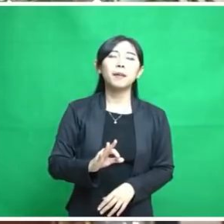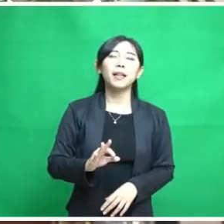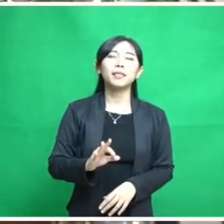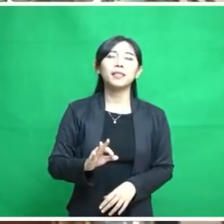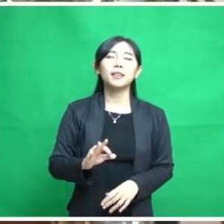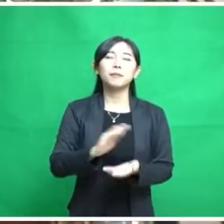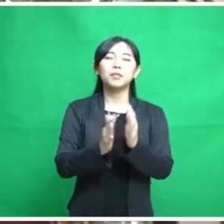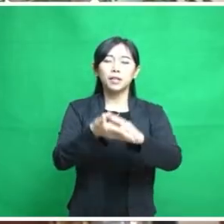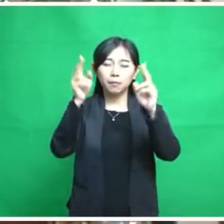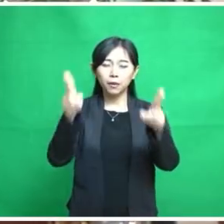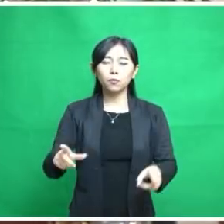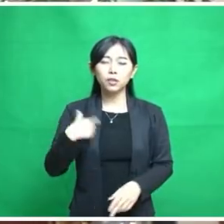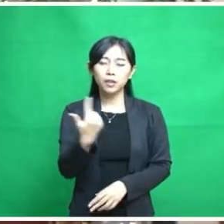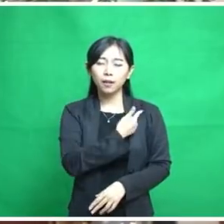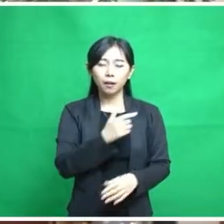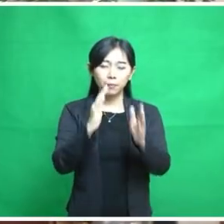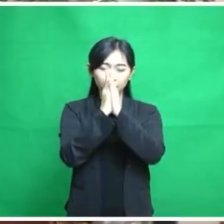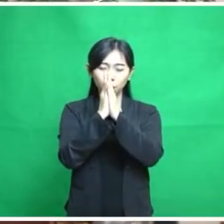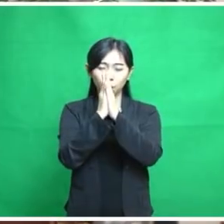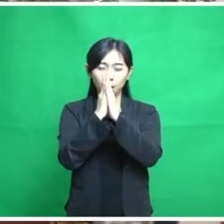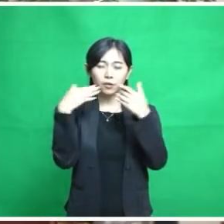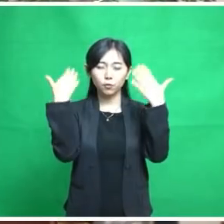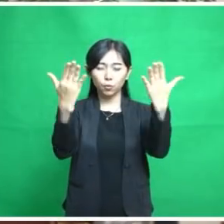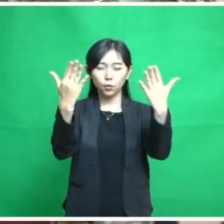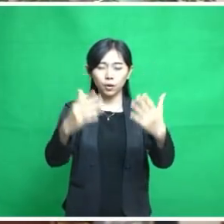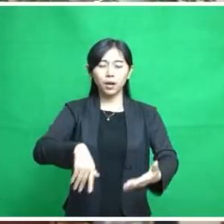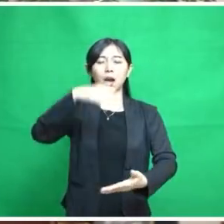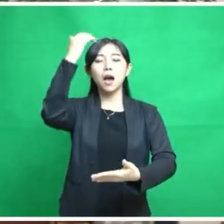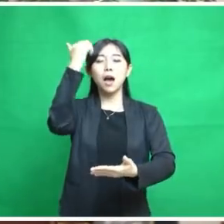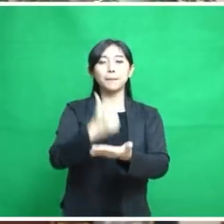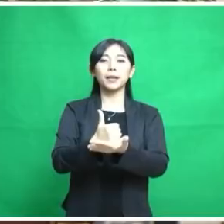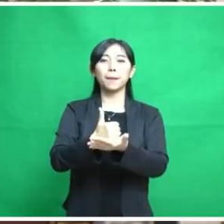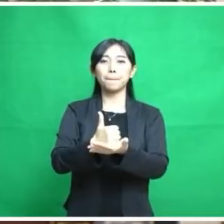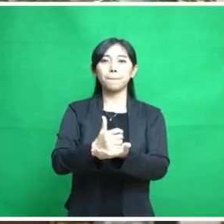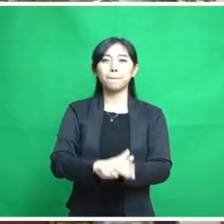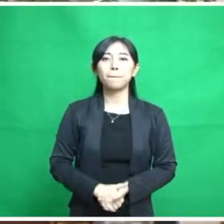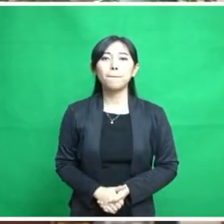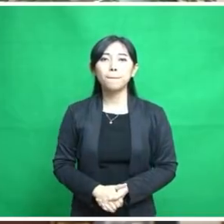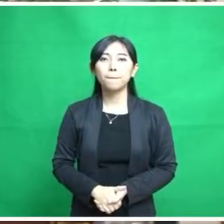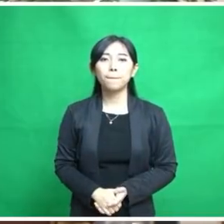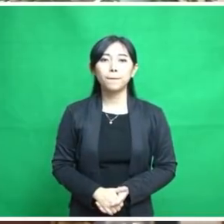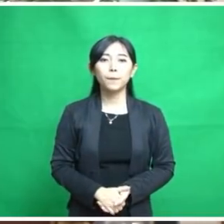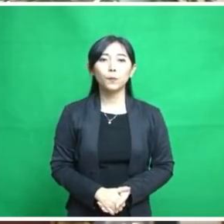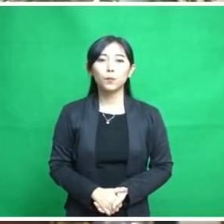menjadi daging, kami berdoa dan bersyukur. Amin. Amin.